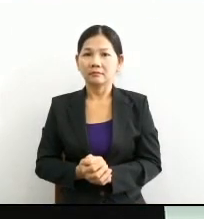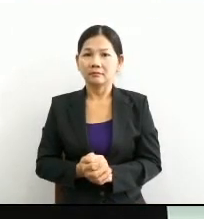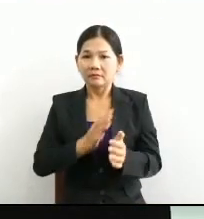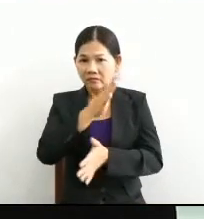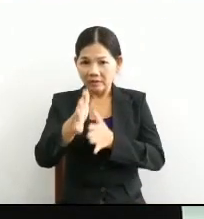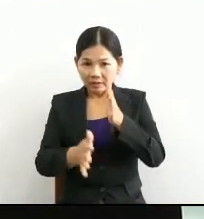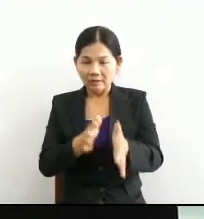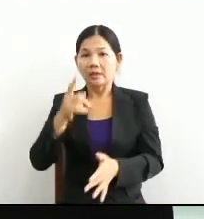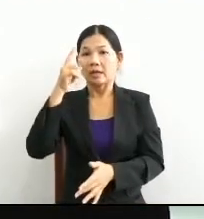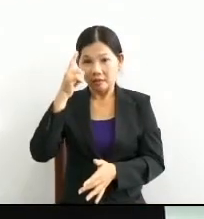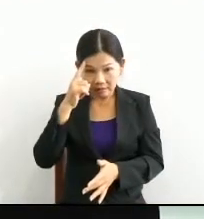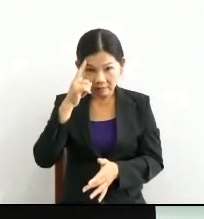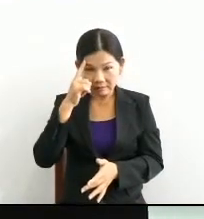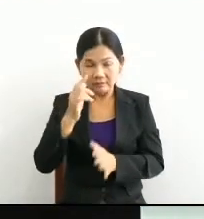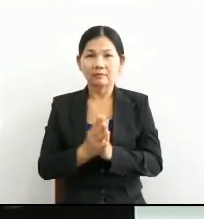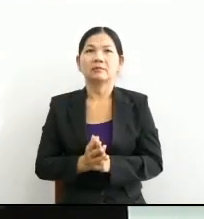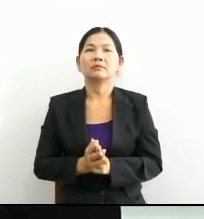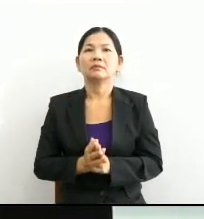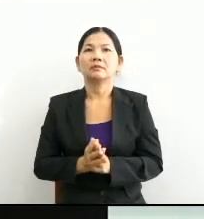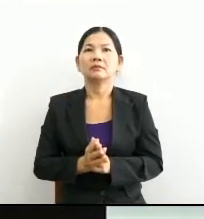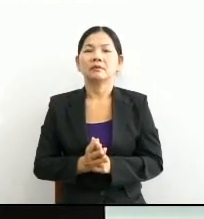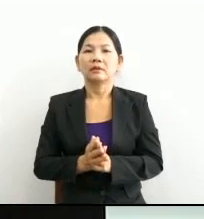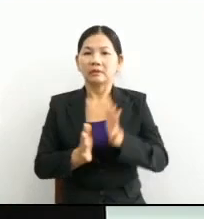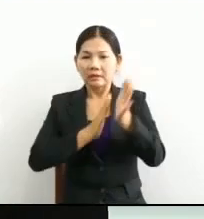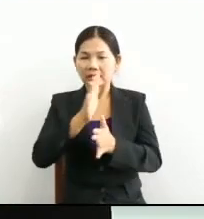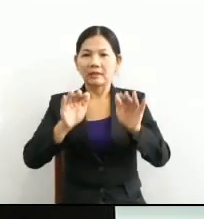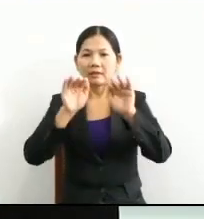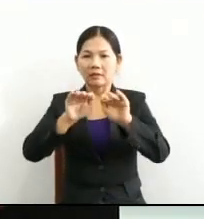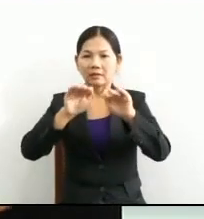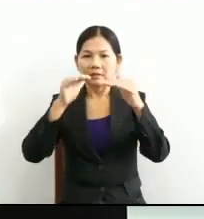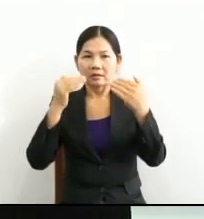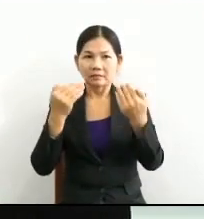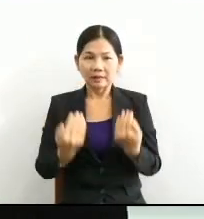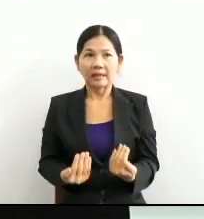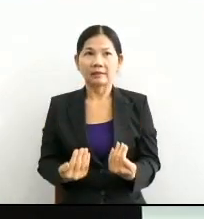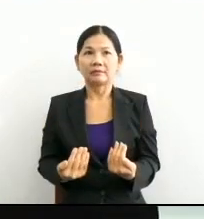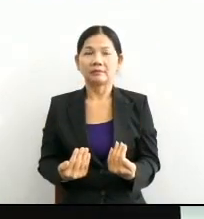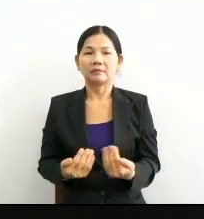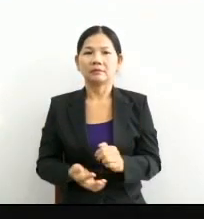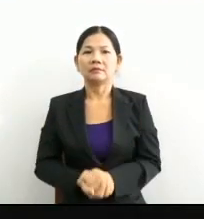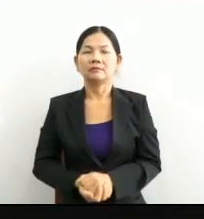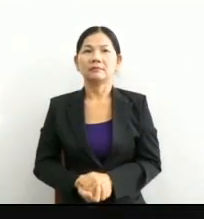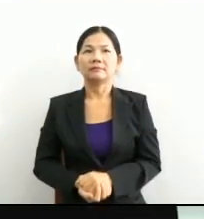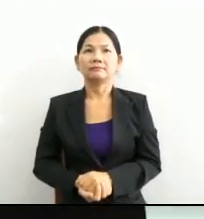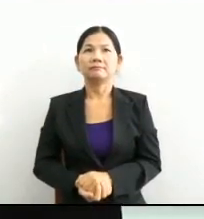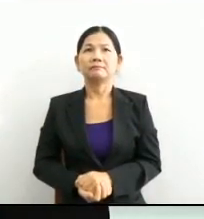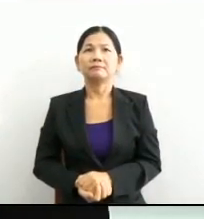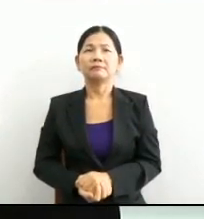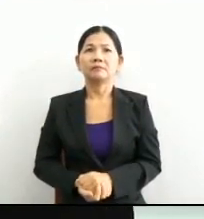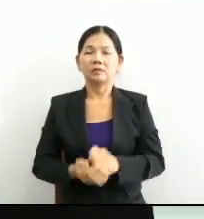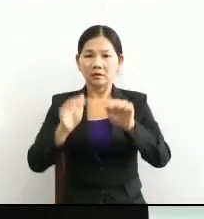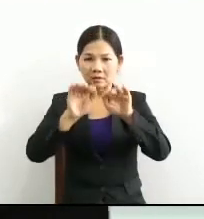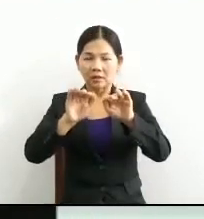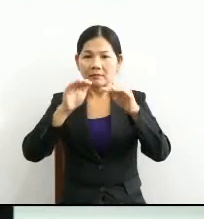bàn con ăn đi mới sao ăn mới con cha à mà thấy dương sập nè con ấy sập